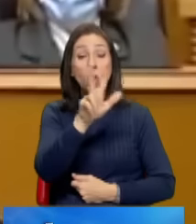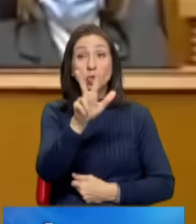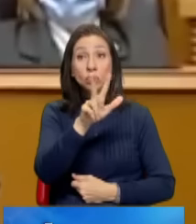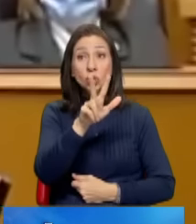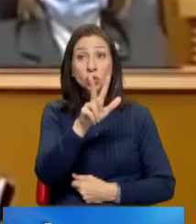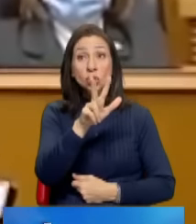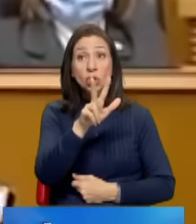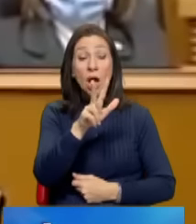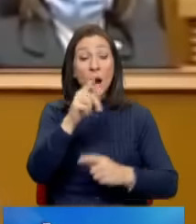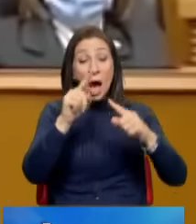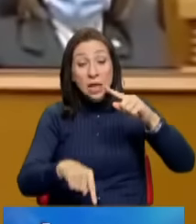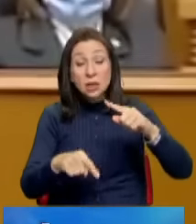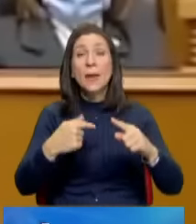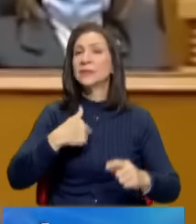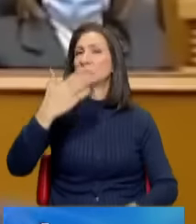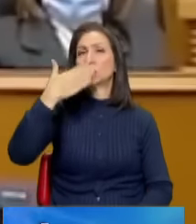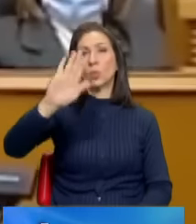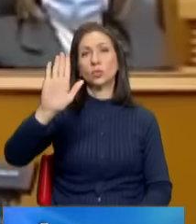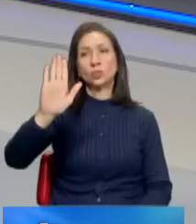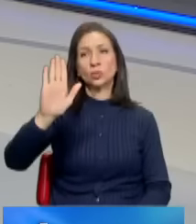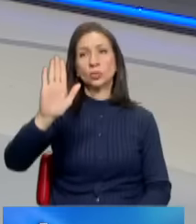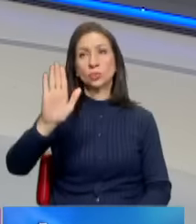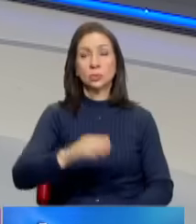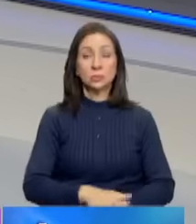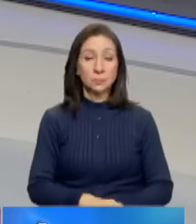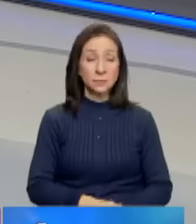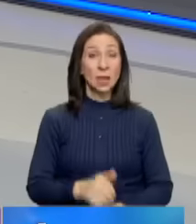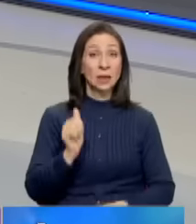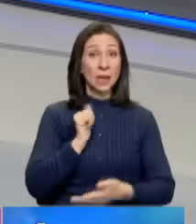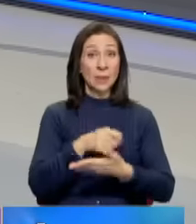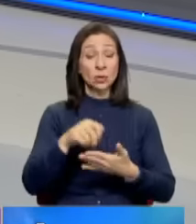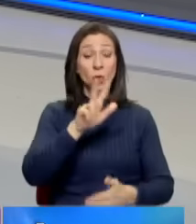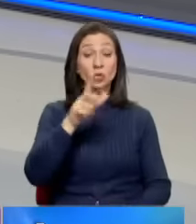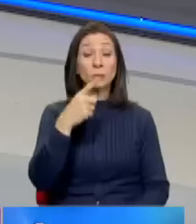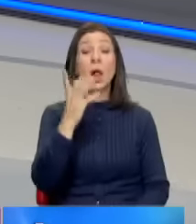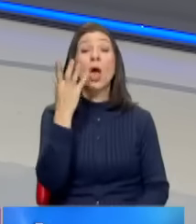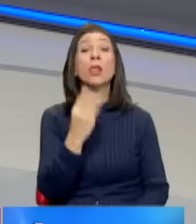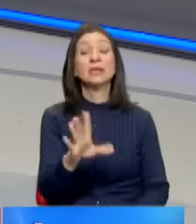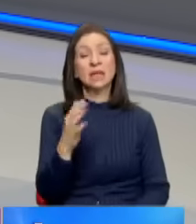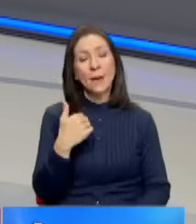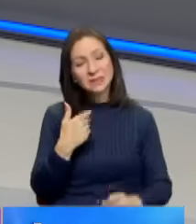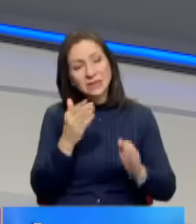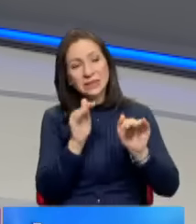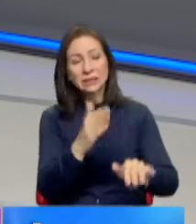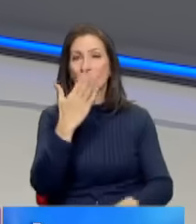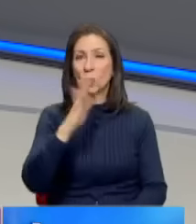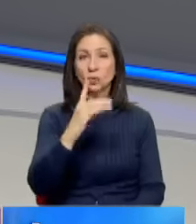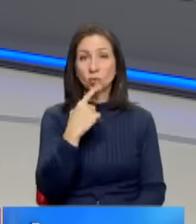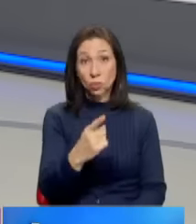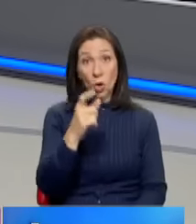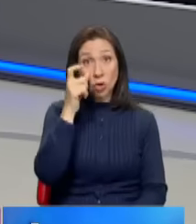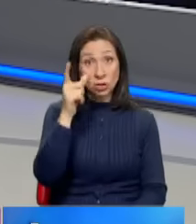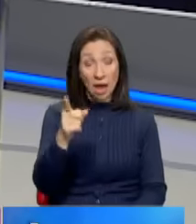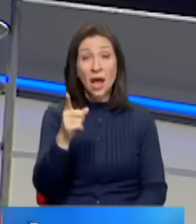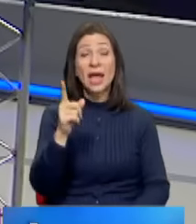30 altında biz yokuz. Asgari ücret 30 olmazsa altında biz yokuz diyor Özgür Özel